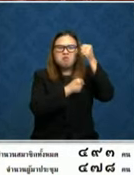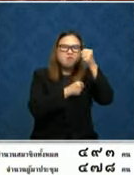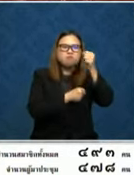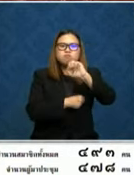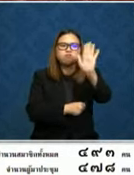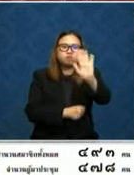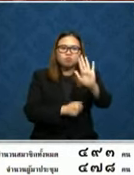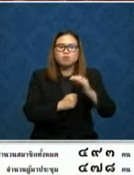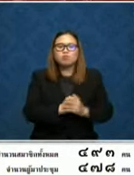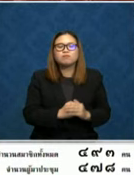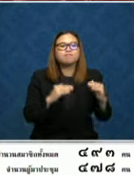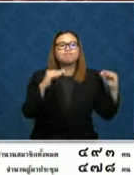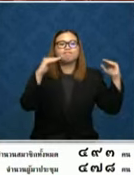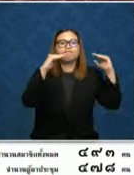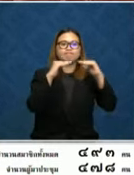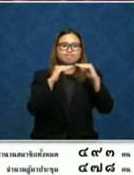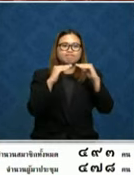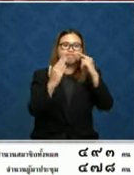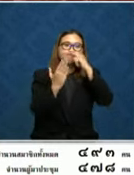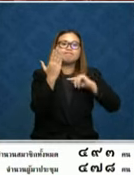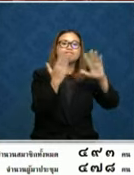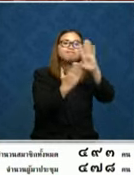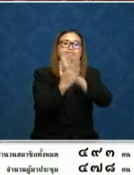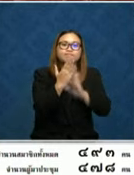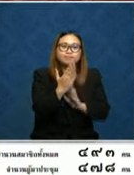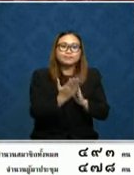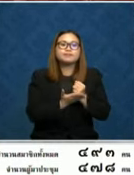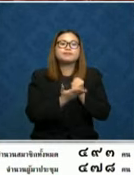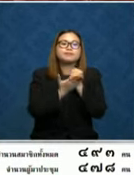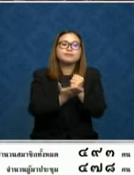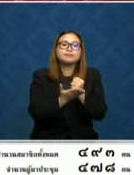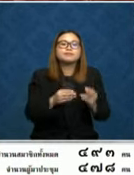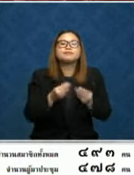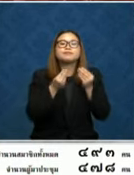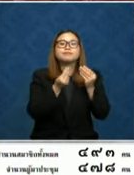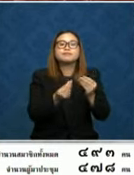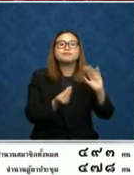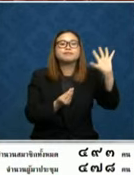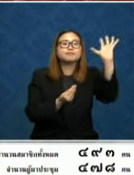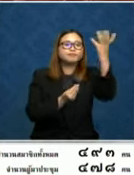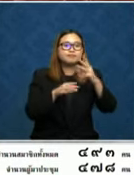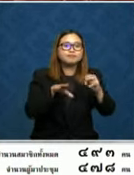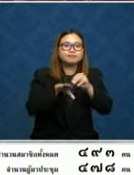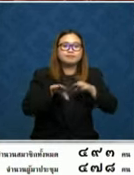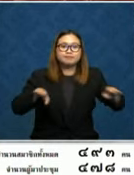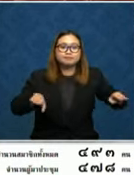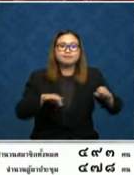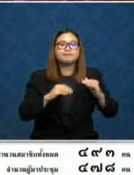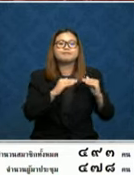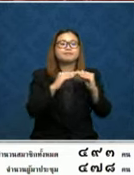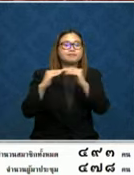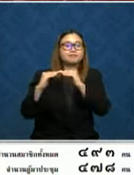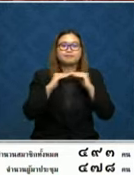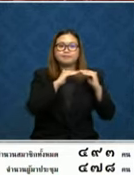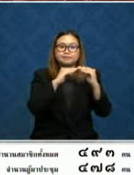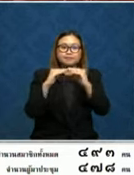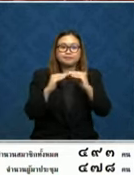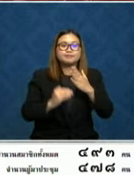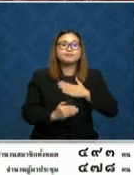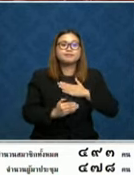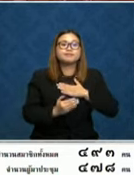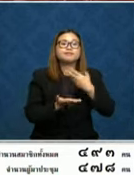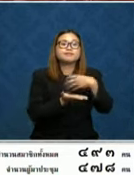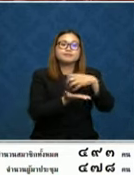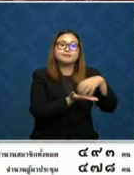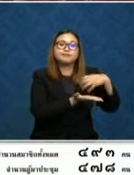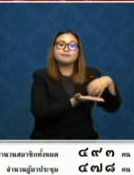การยกระดับสิทธิมนุษยชนไทยให้เป็นไปตามมาตรฐานสากลค่ะท่านประธานเราต่างทราบกันดีค่ะอย่างที่ดิฉันได้กล่าวไว้นะคะว่าสถานการณ์สิทธิ